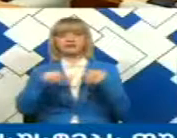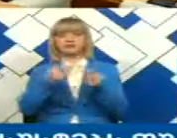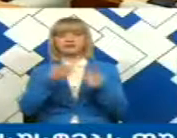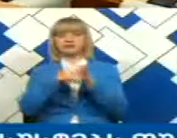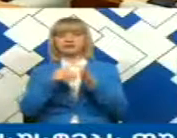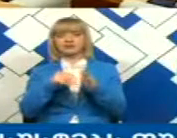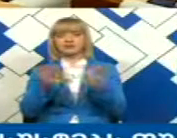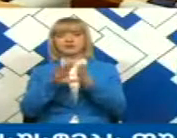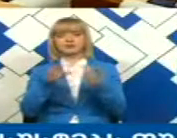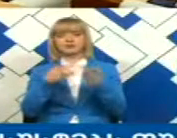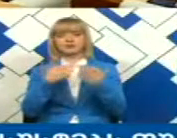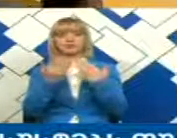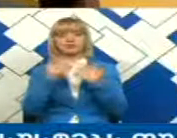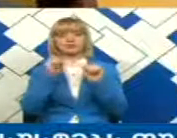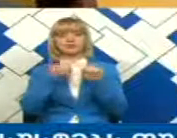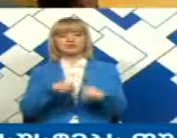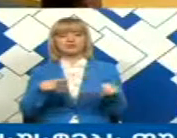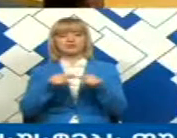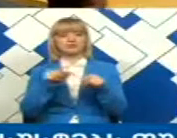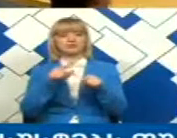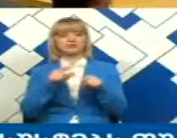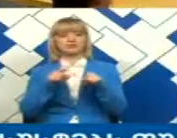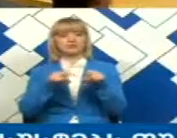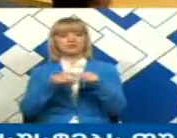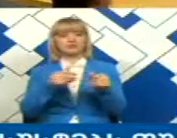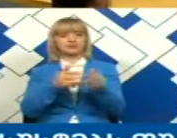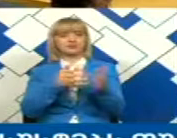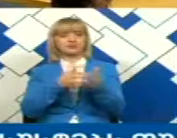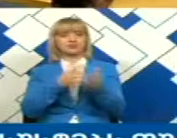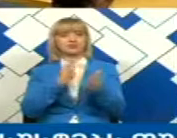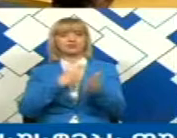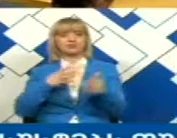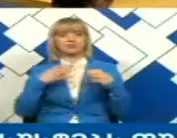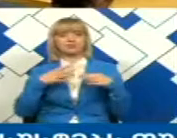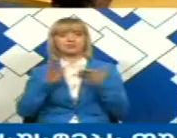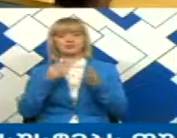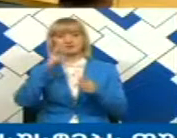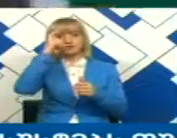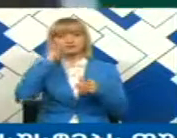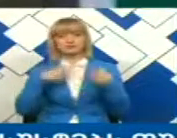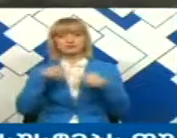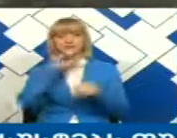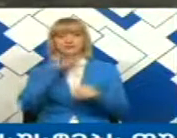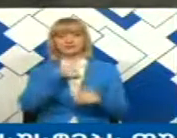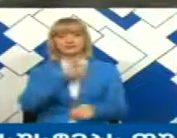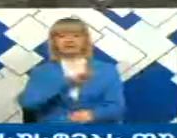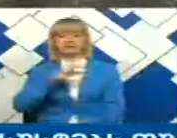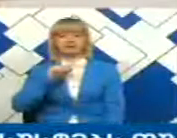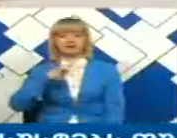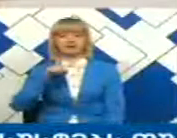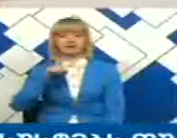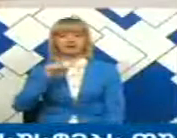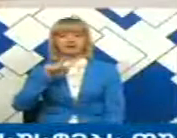საარჩევნო ელექტორატთან ურთიერთობის საშუალება, რასაც ოპოზიცია მოკლებულია. ბათუმის სახელმწიფო უნივერსიტეტის პროფესორი, იურისტი მალხაზ